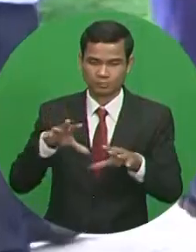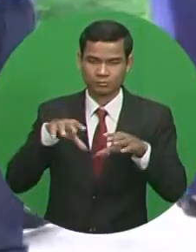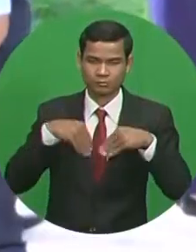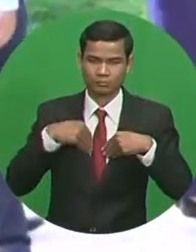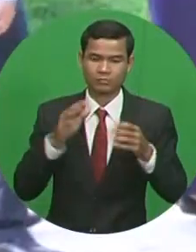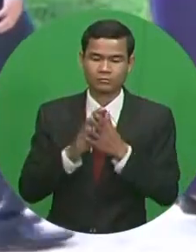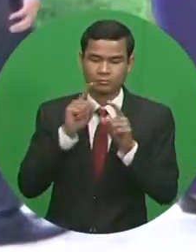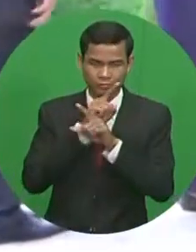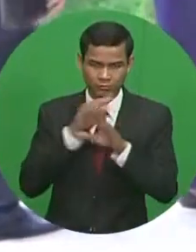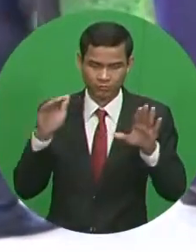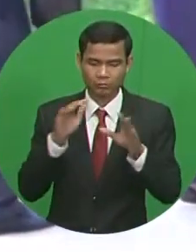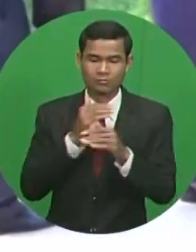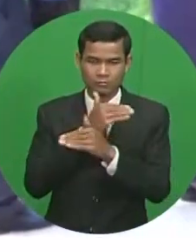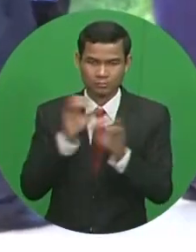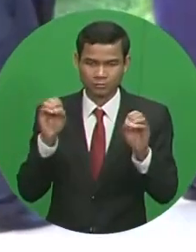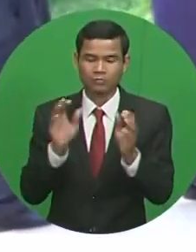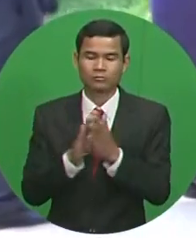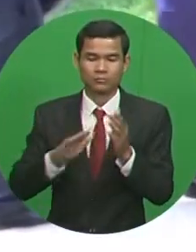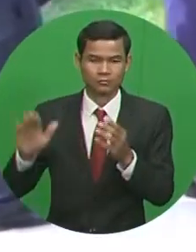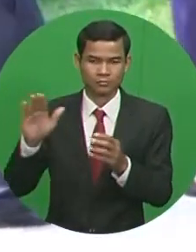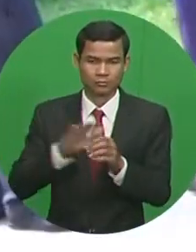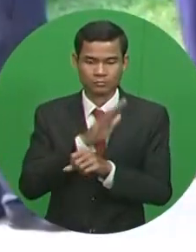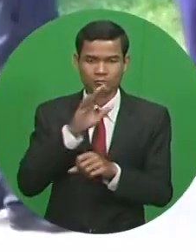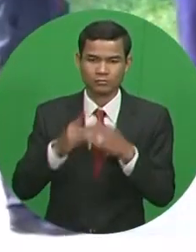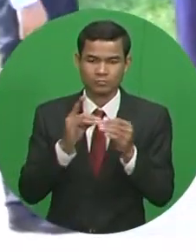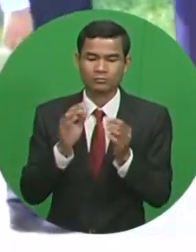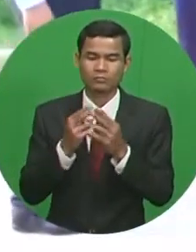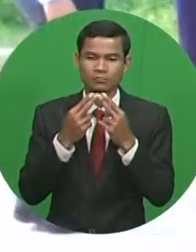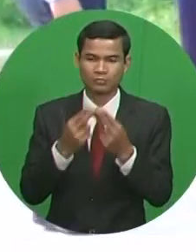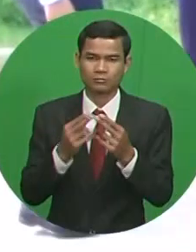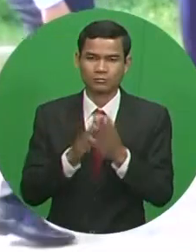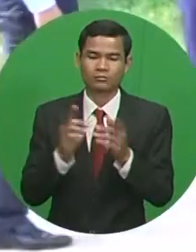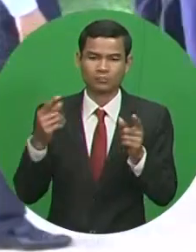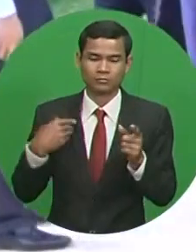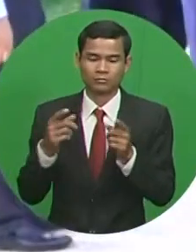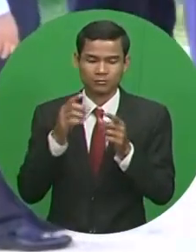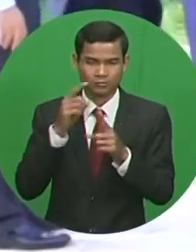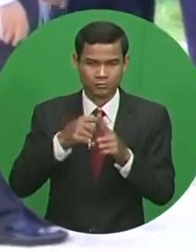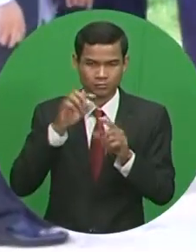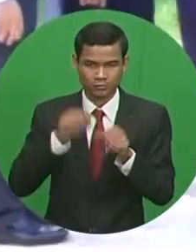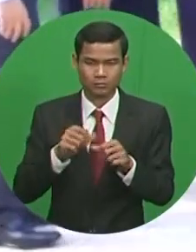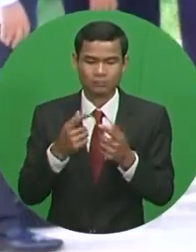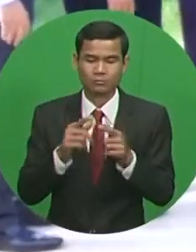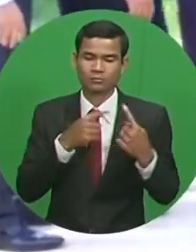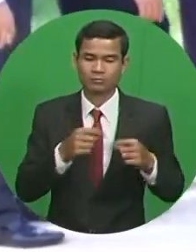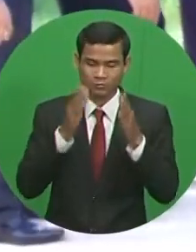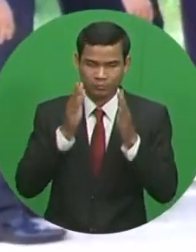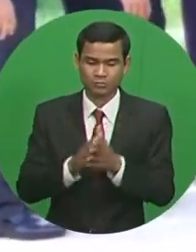ខសន្តិភាពពេញបរិបូរណ៍ហើយបើទោះបីអំណោយទាំងនេះនៅមានកម្រិតក៏ដោយតែនេះជាទឹកចិត្តការគោរ